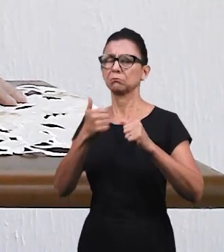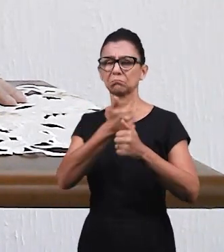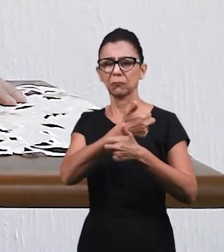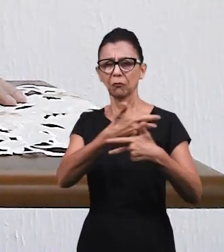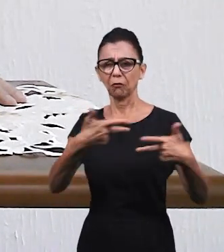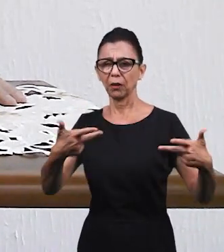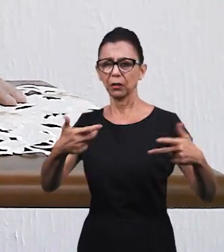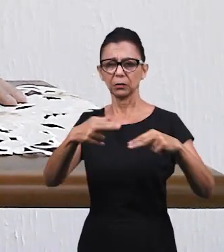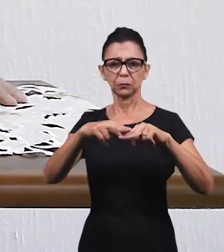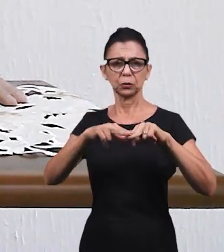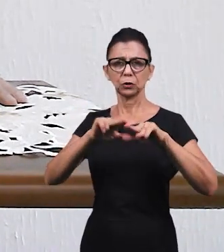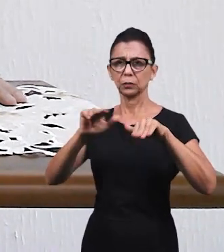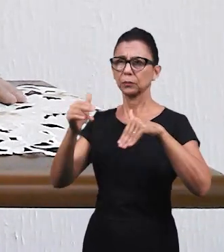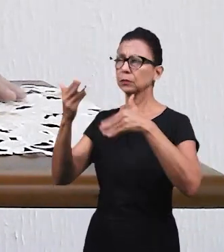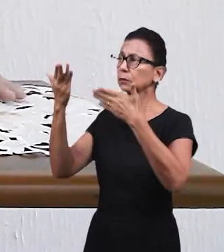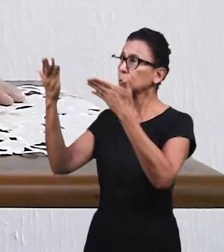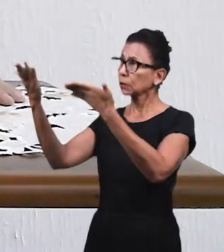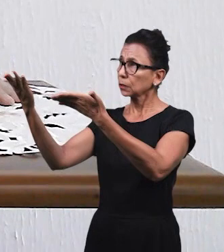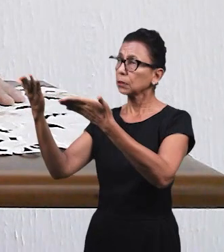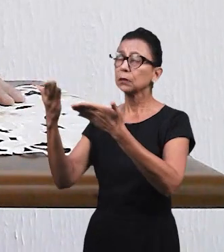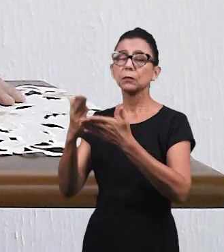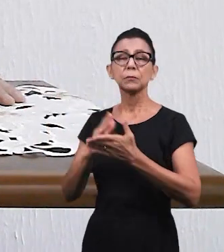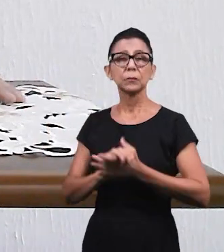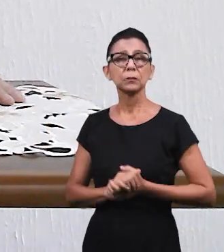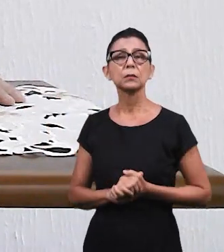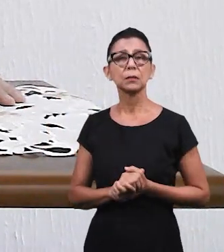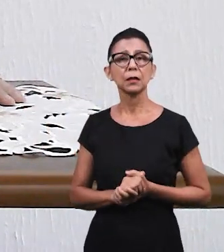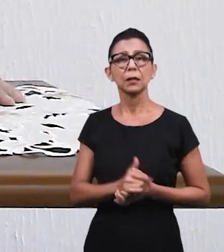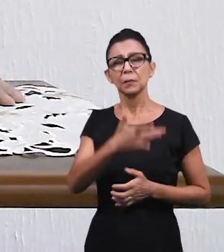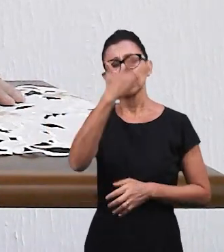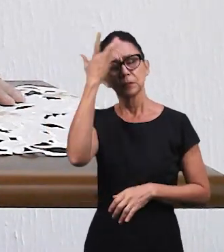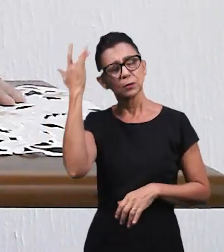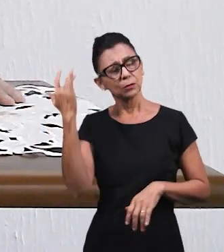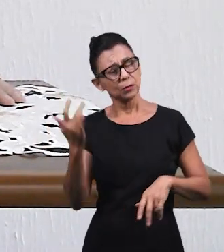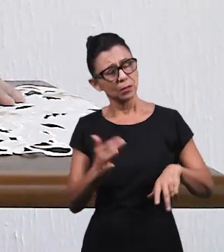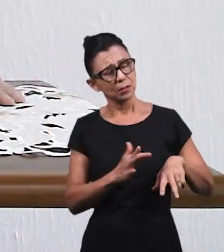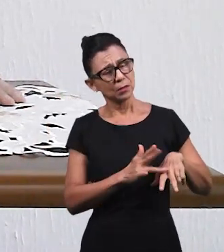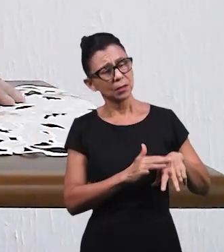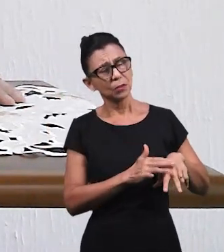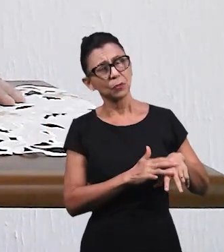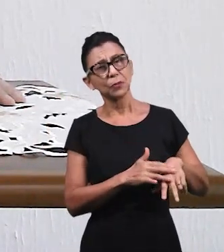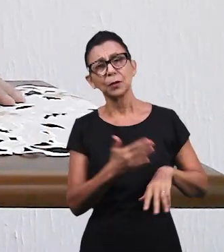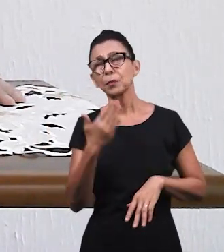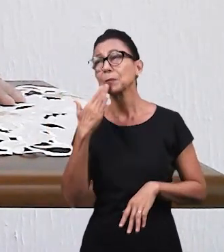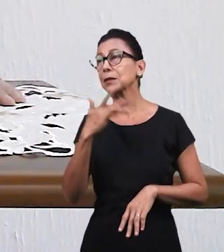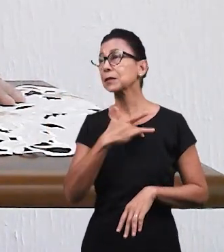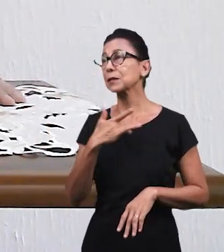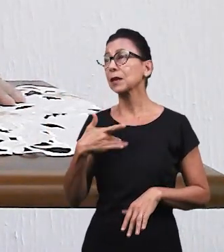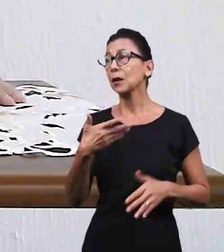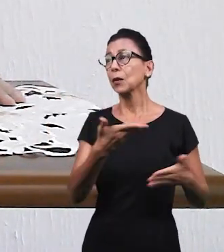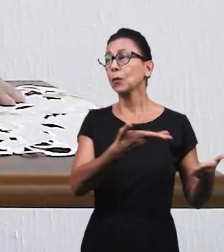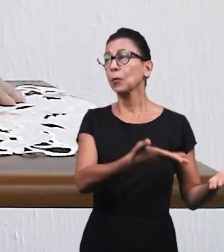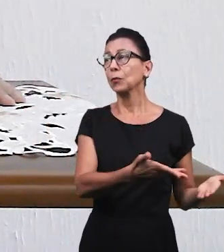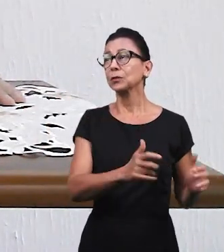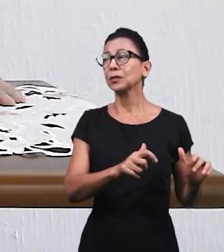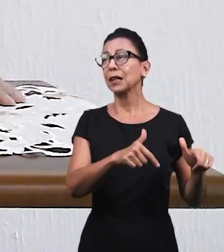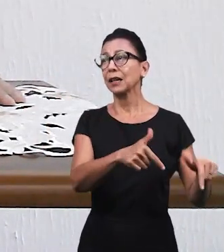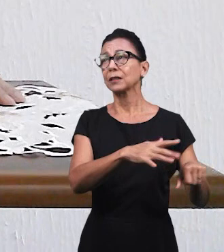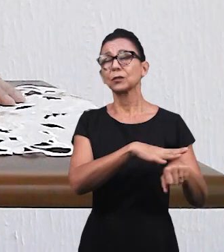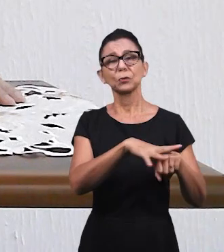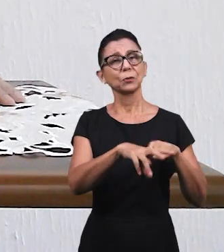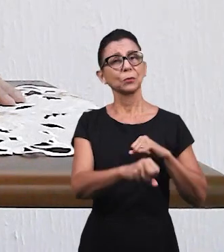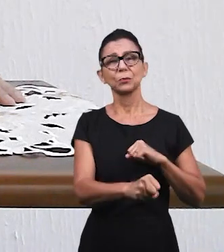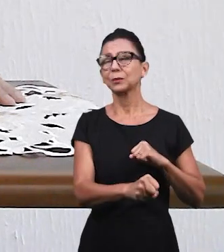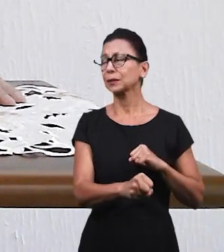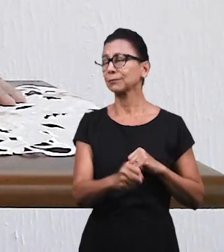ходатайства наши, на все те нужды, которые мы принесли пред Тобою. И те, кто больные, попросили